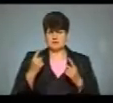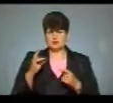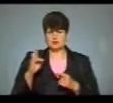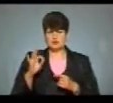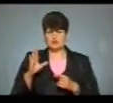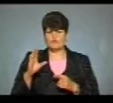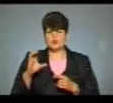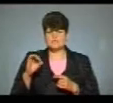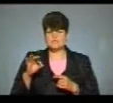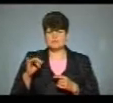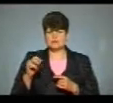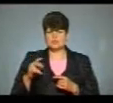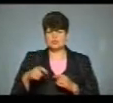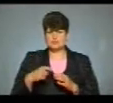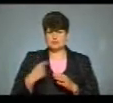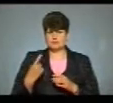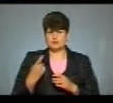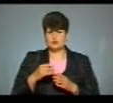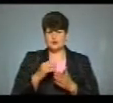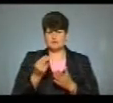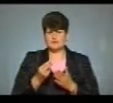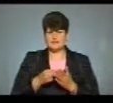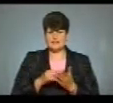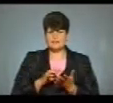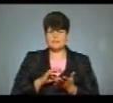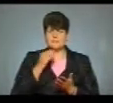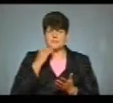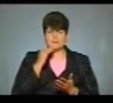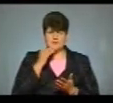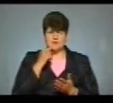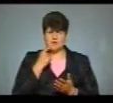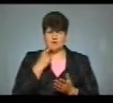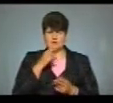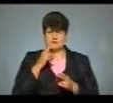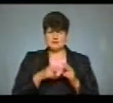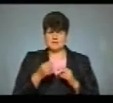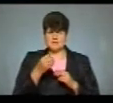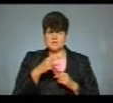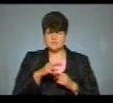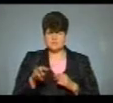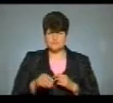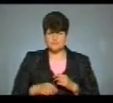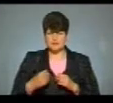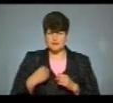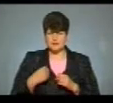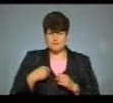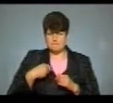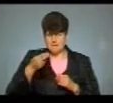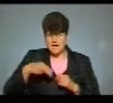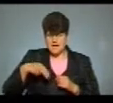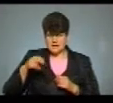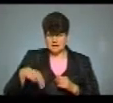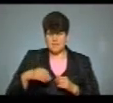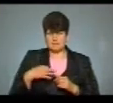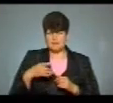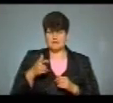Новосілки Донецької області, розмалювала пряник. Дівчина каже, що завершила за 15 хвилин. Я пензликом та білою